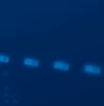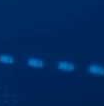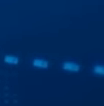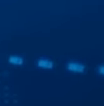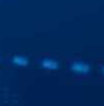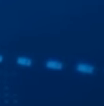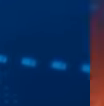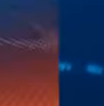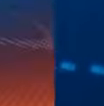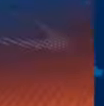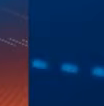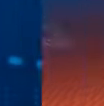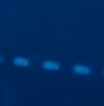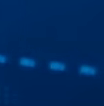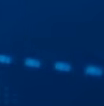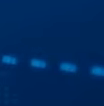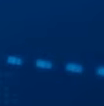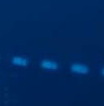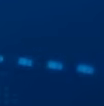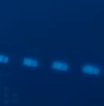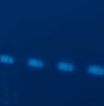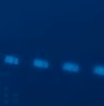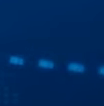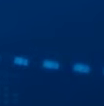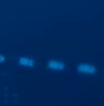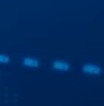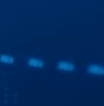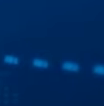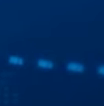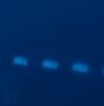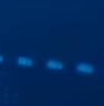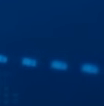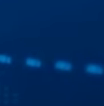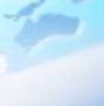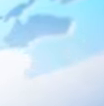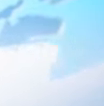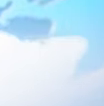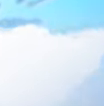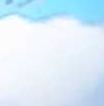65 тиын. Қытай юані 23 теңге 90 тиын.